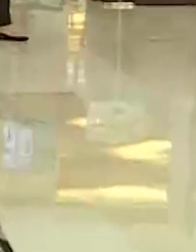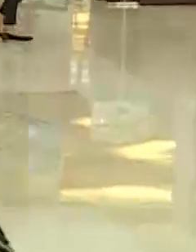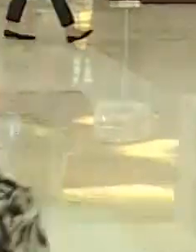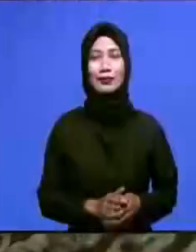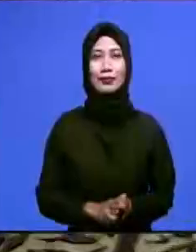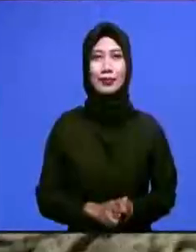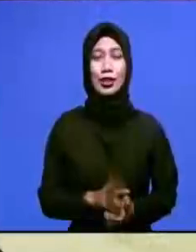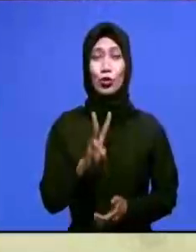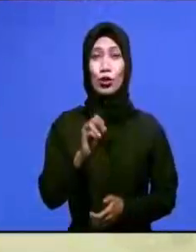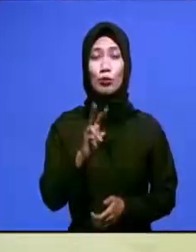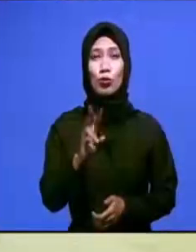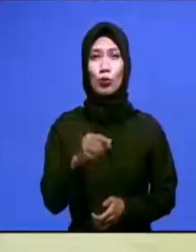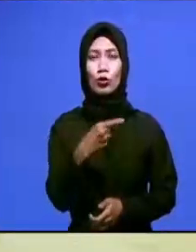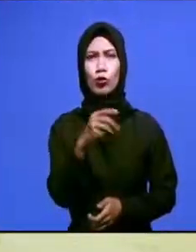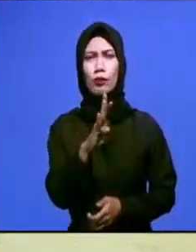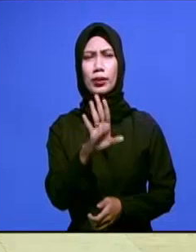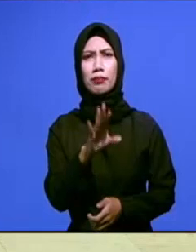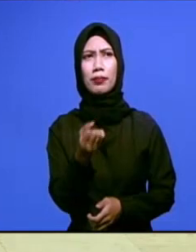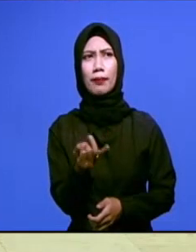Iya, 2020 kurangin 45 berapa?